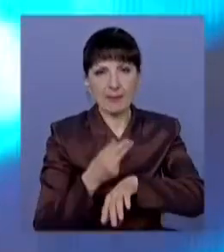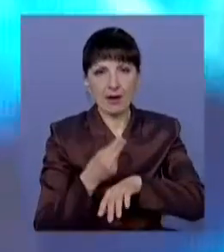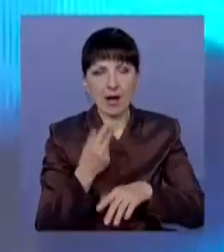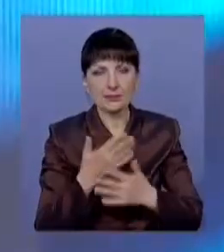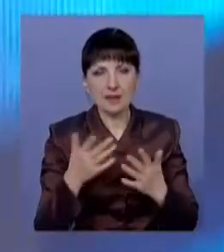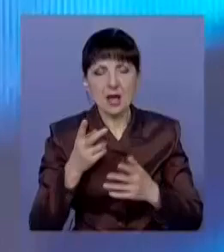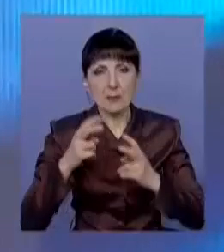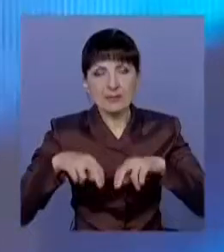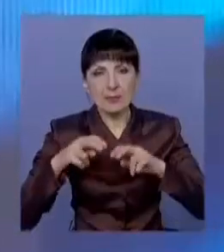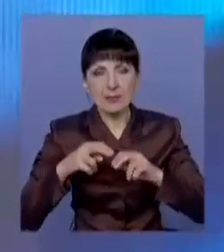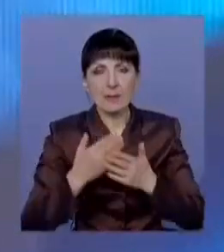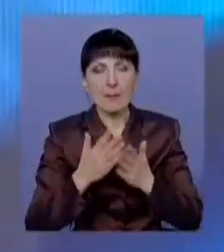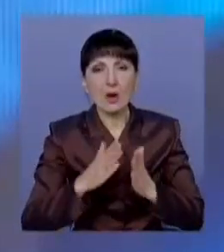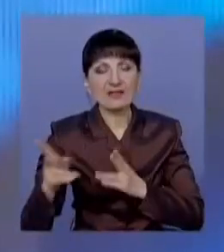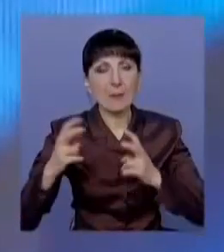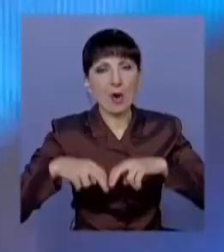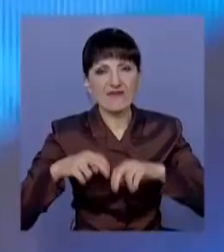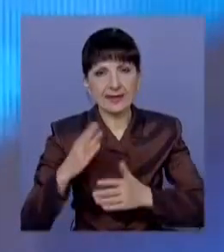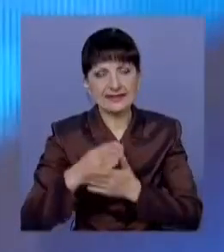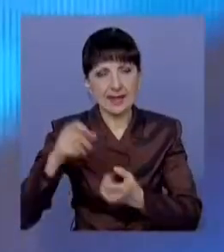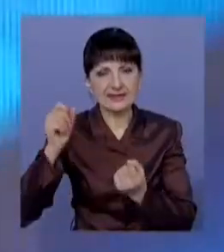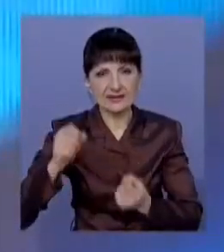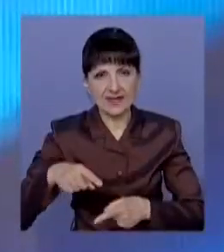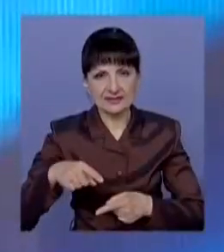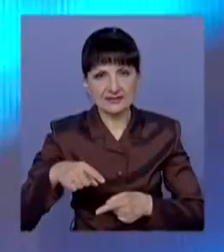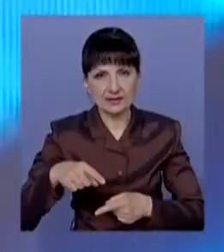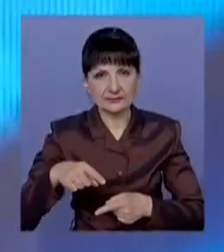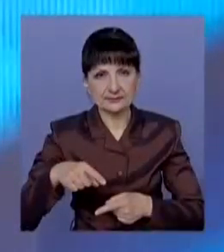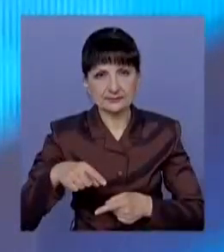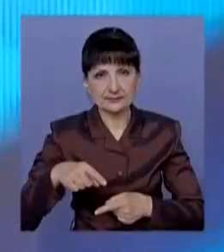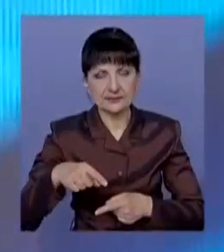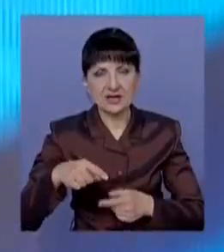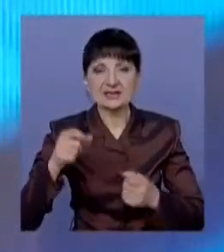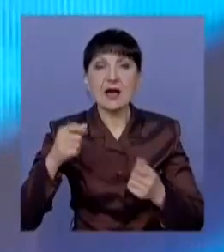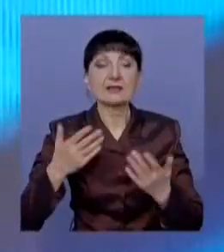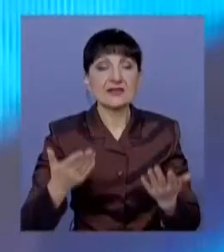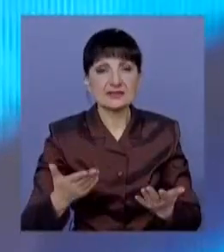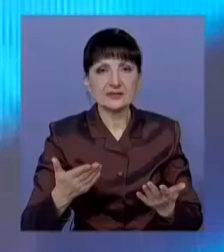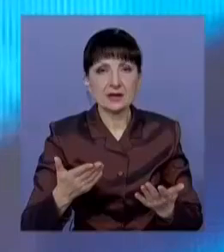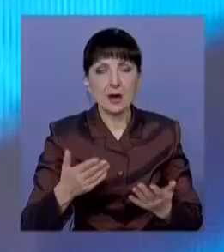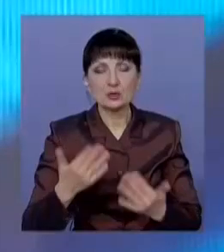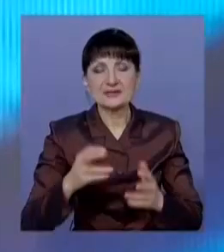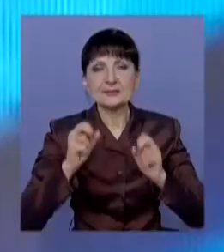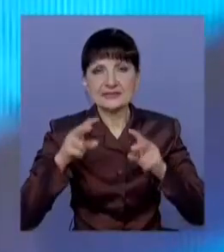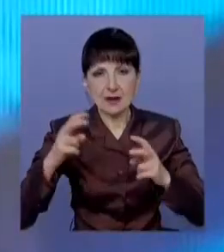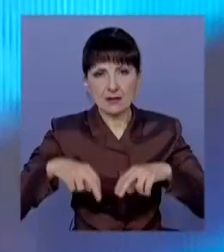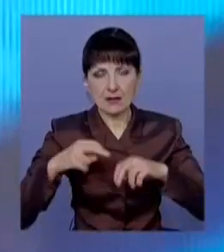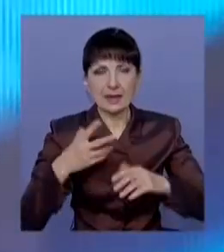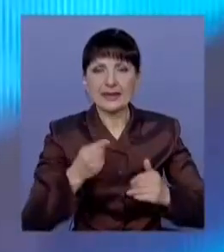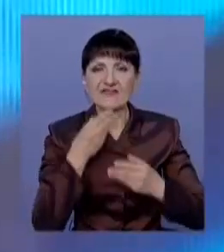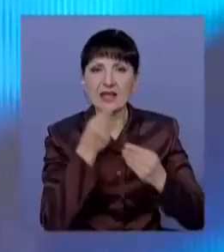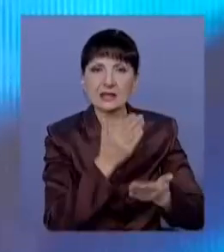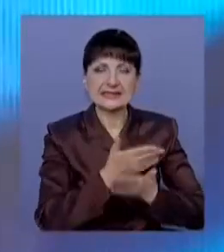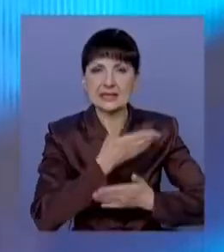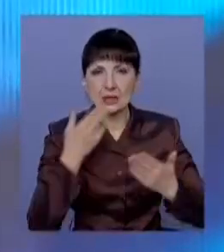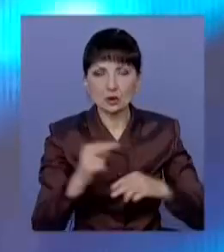проверке, порядке проходит проверку на соответствие, на биоэквивалентность, то есть соответственно, соответствующее клиническое воздействие. Если этого не